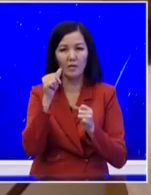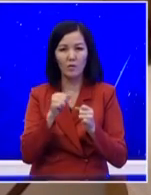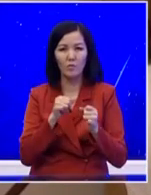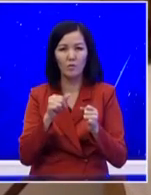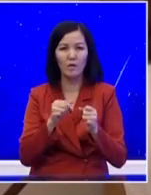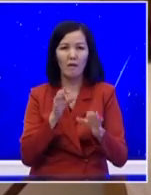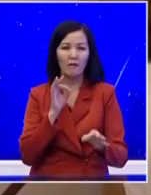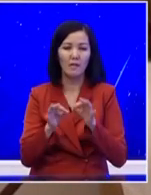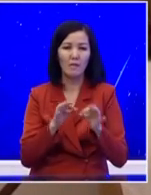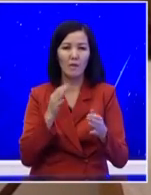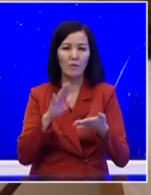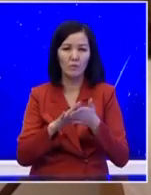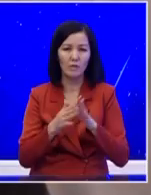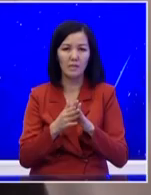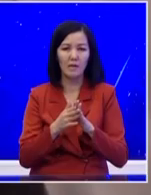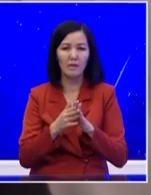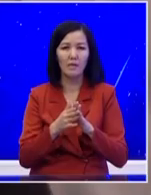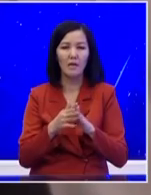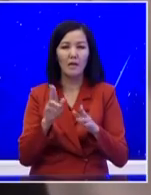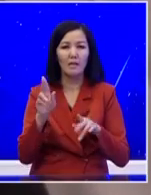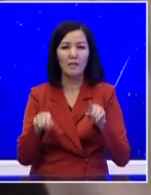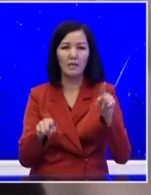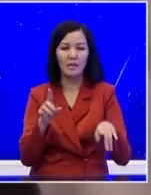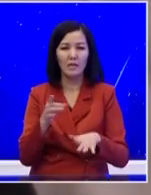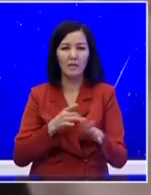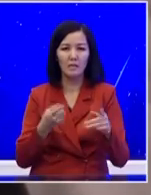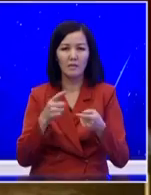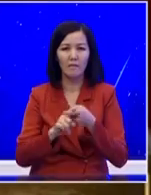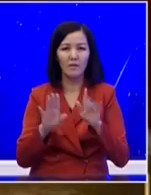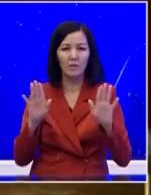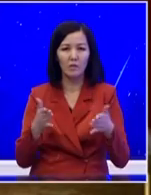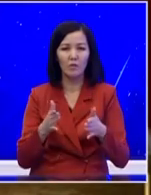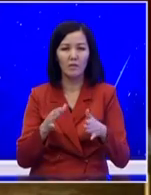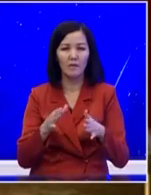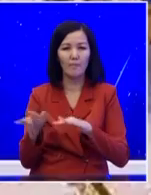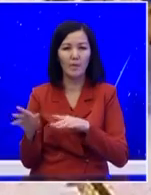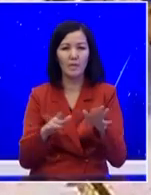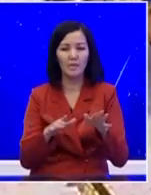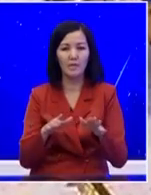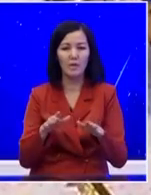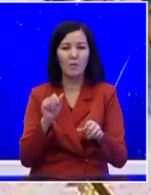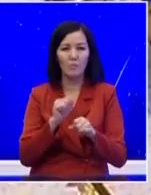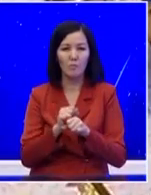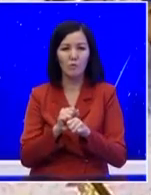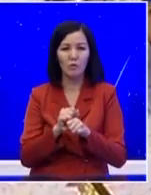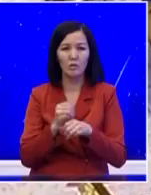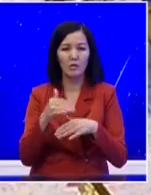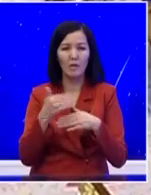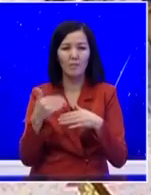к нормальному состоянию. Хотя в некоторых регионах, в зависимости от ситуации, процесс может и